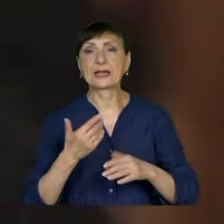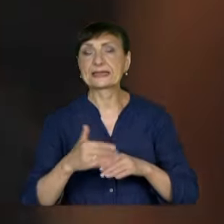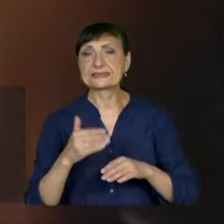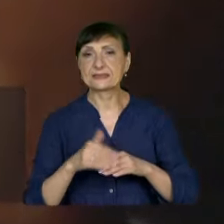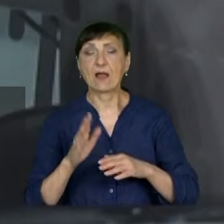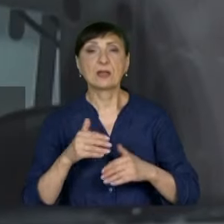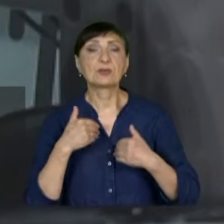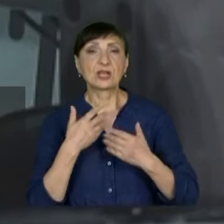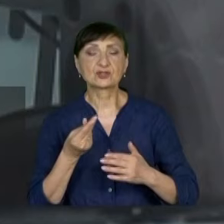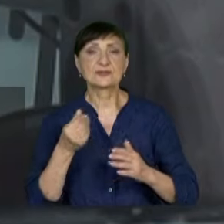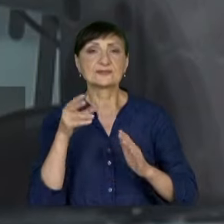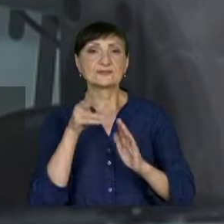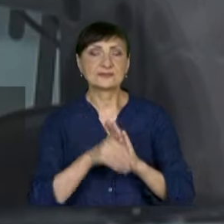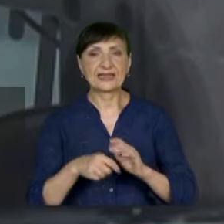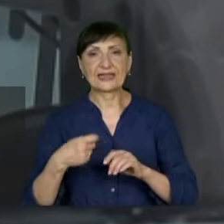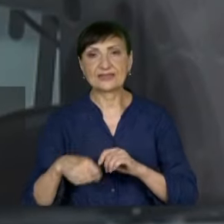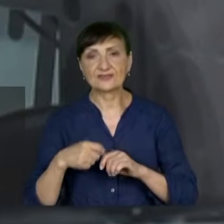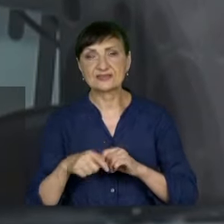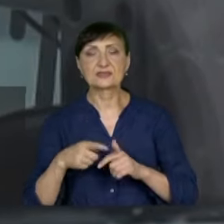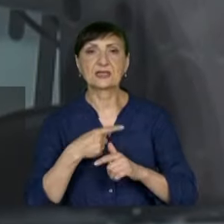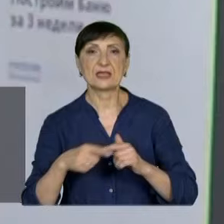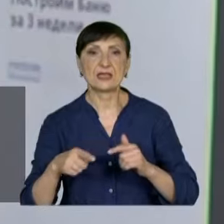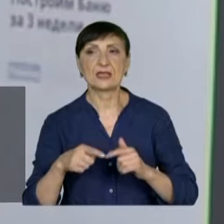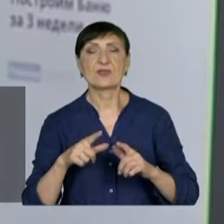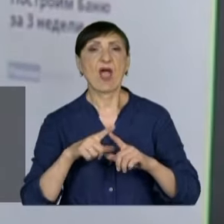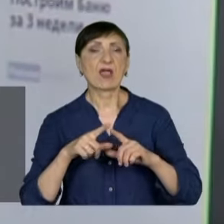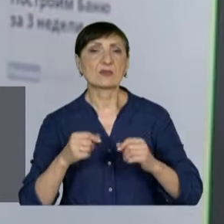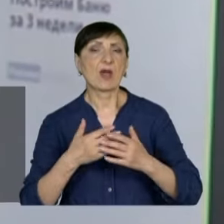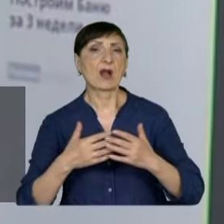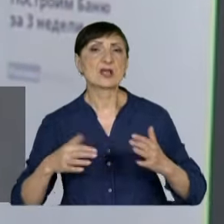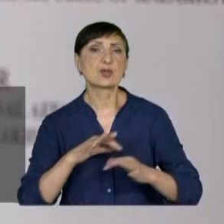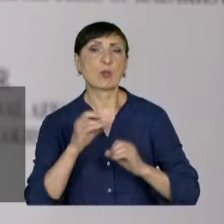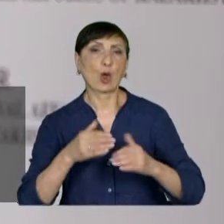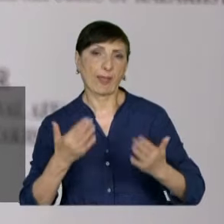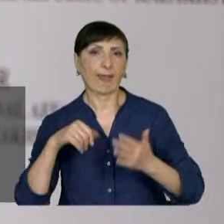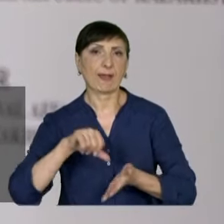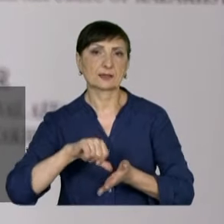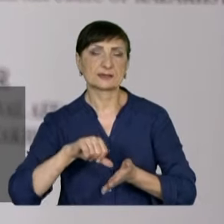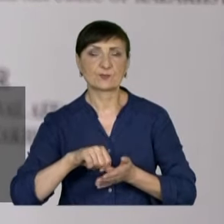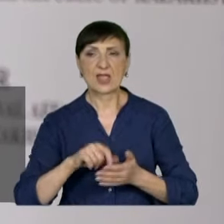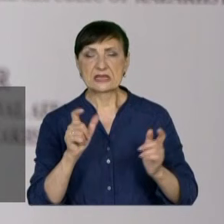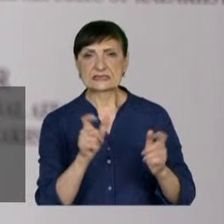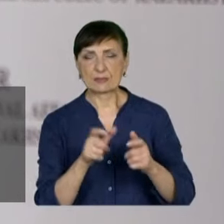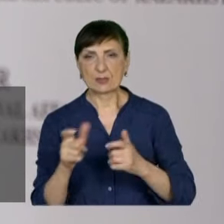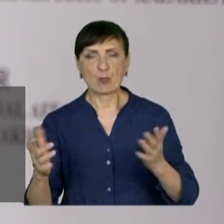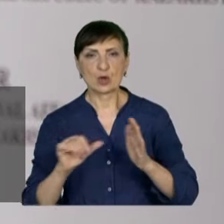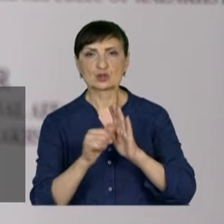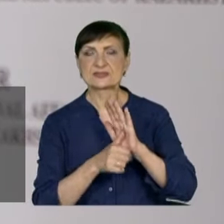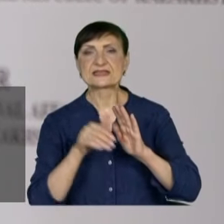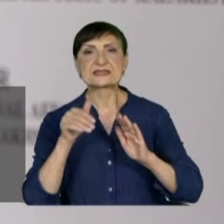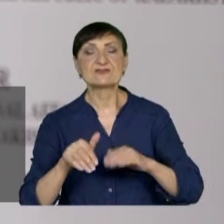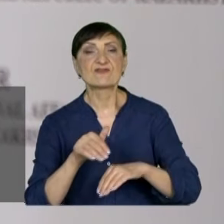предложение о вложении денег в инвестиции либо раскрутка средств в различных проектах. Заблокировано более 16 тысяч